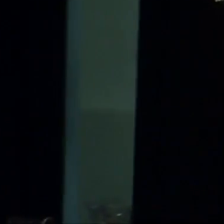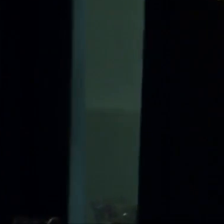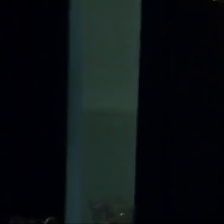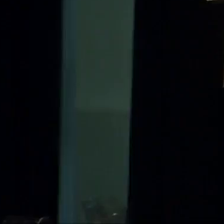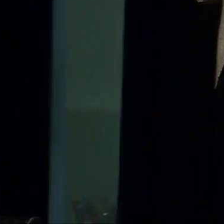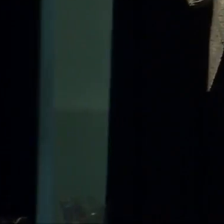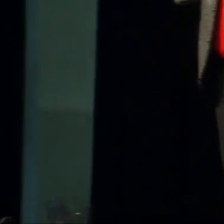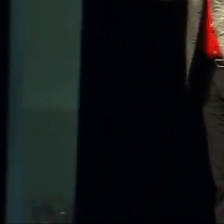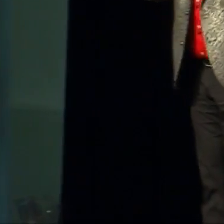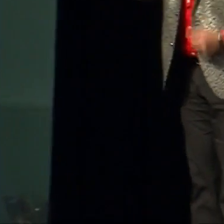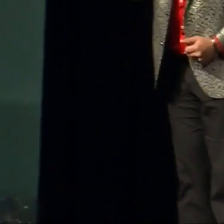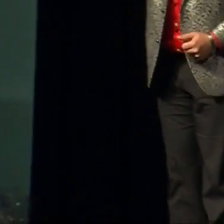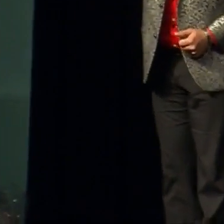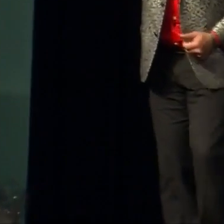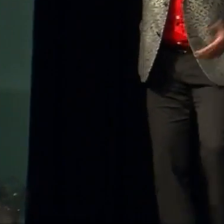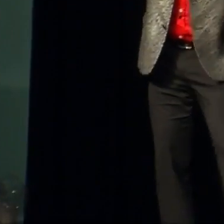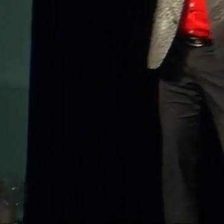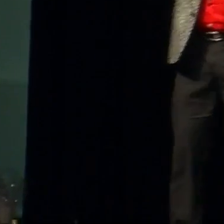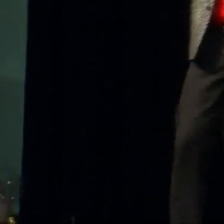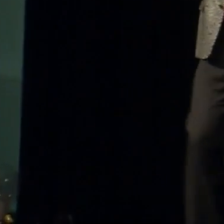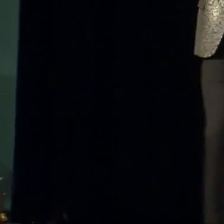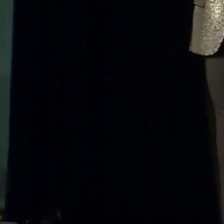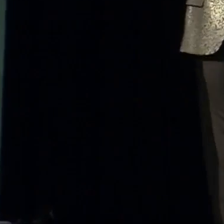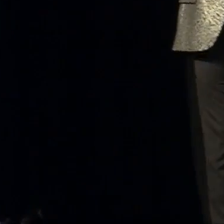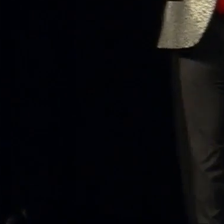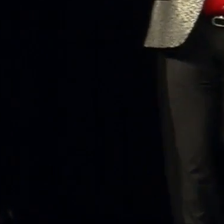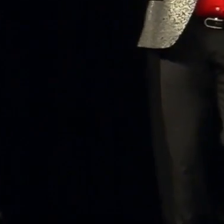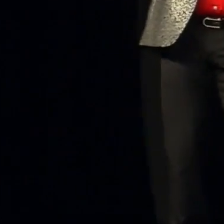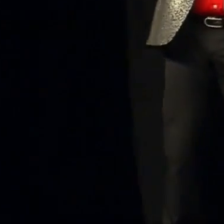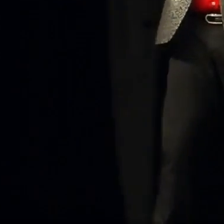boldogok, boldogok. A jó szexot mindig